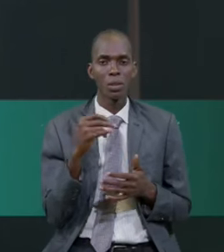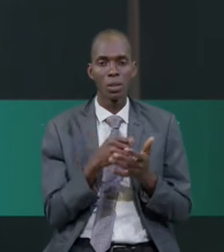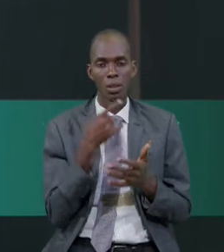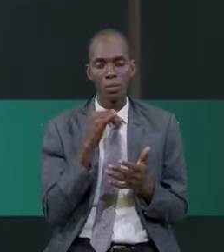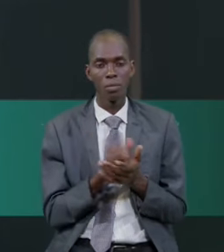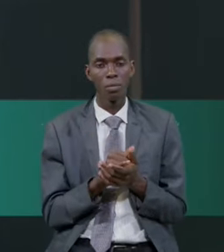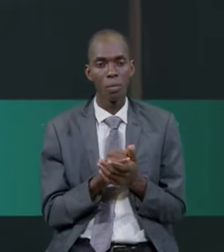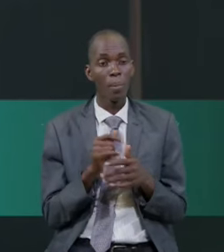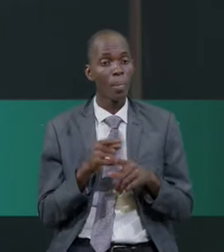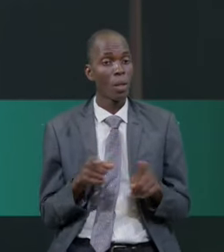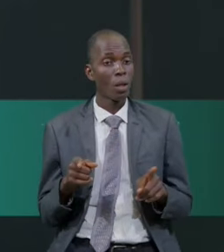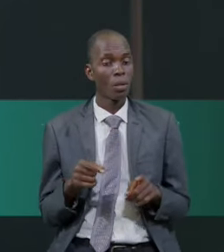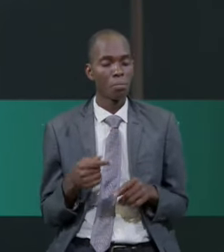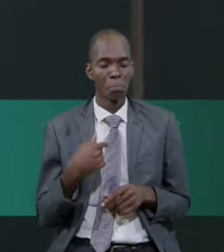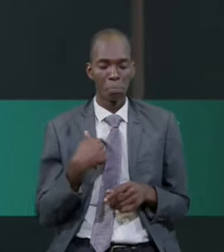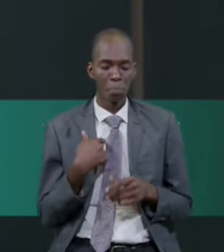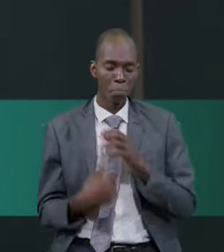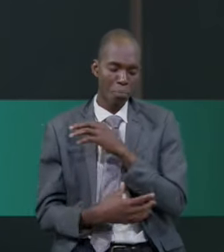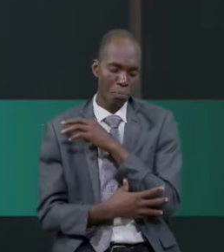Ésaïe 40, 17.